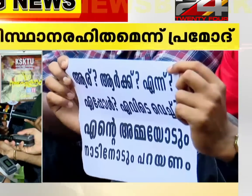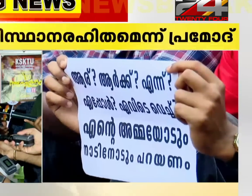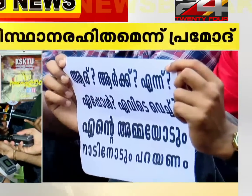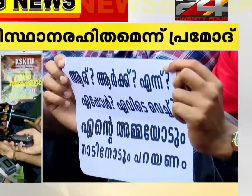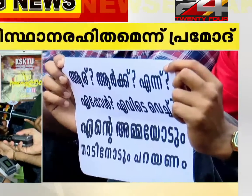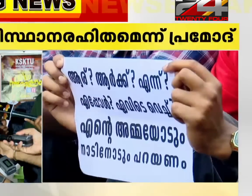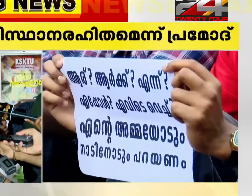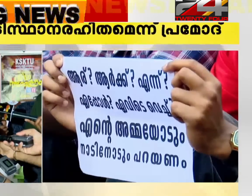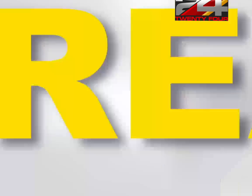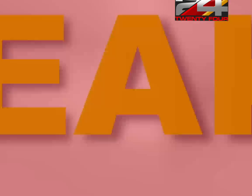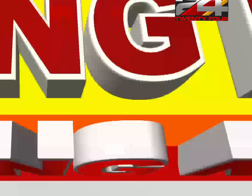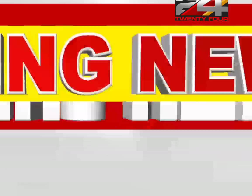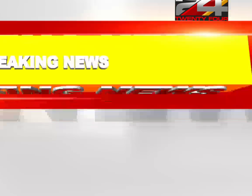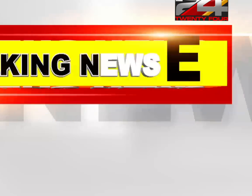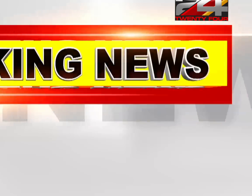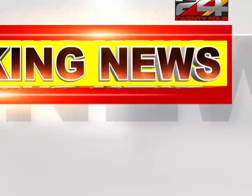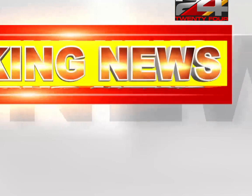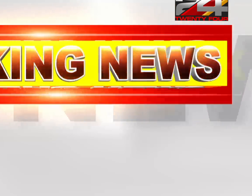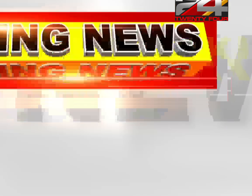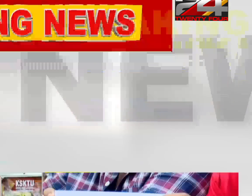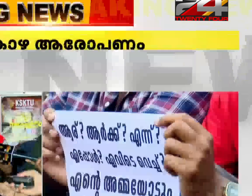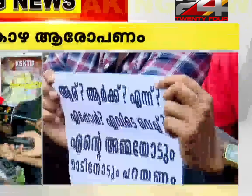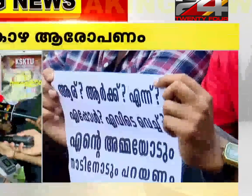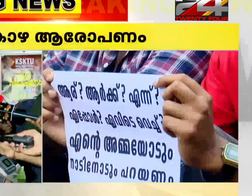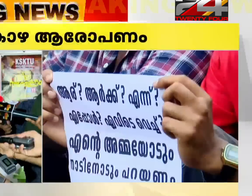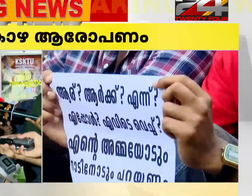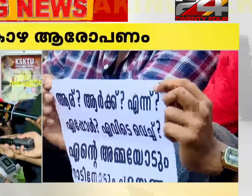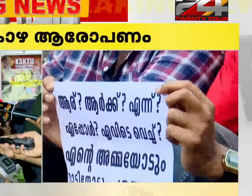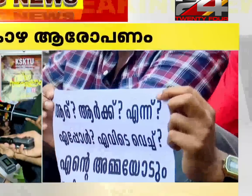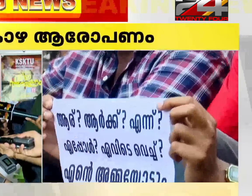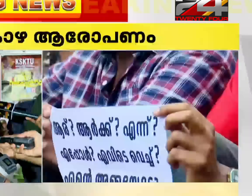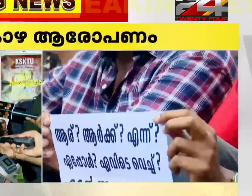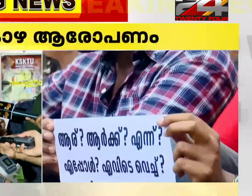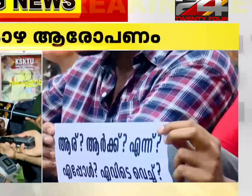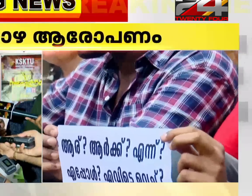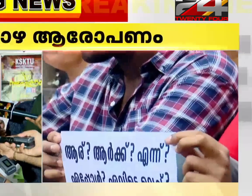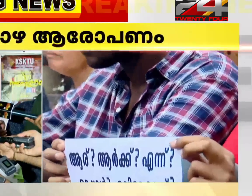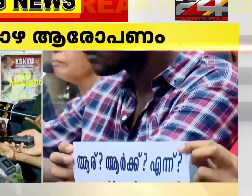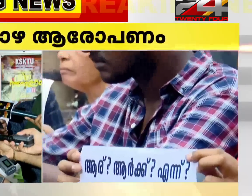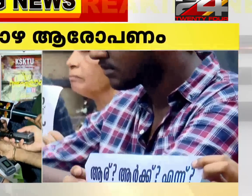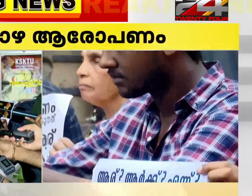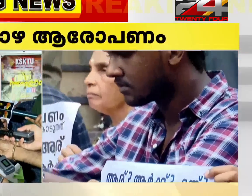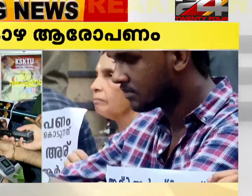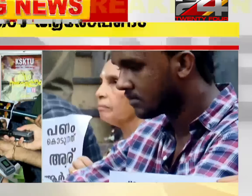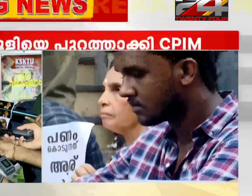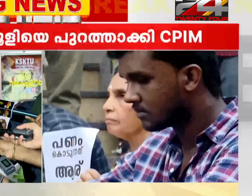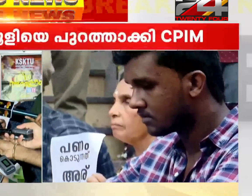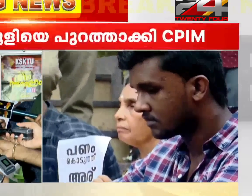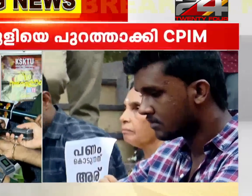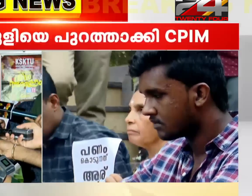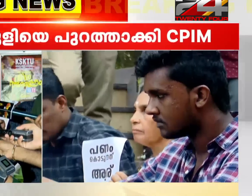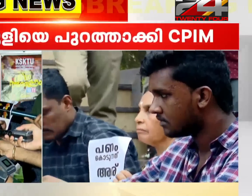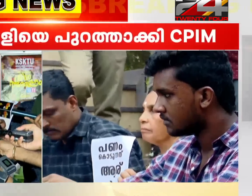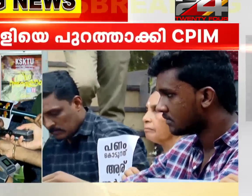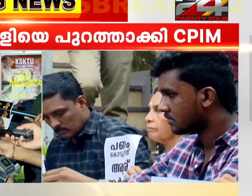സംഘടനാപരമായ ഞങ്ങളുടെ രീതി അനുസരിച്ച്, ഞങ്ങളുടെ പാർട്ടി ഭരണഘടനാ വ്യവസ്ഥ അനുസരിച്ച് ഞങ്ങളത് പരിശോധിച്ചു. അങ്ങനെ